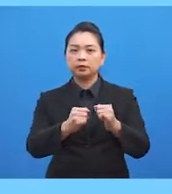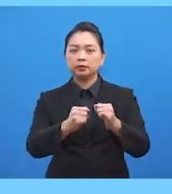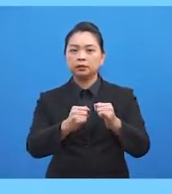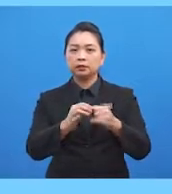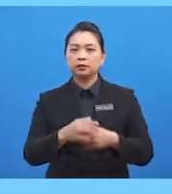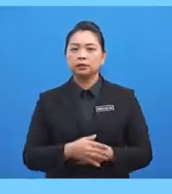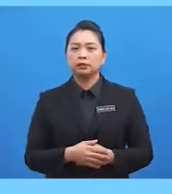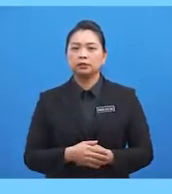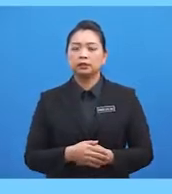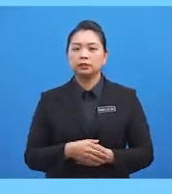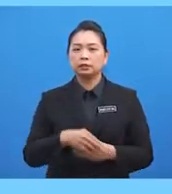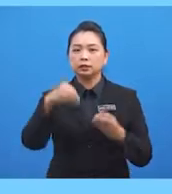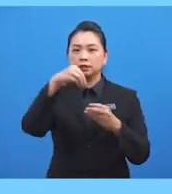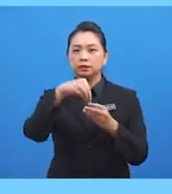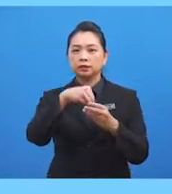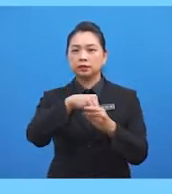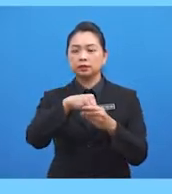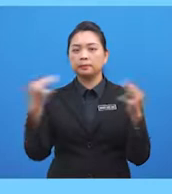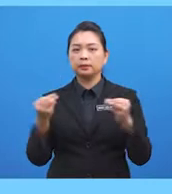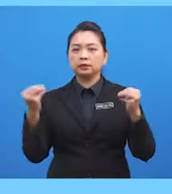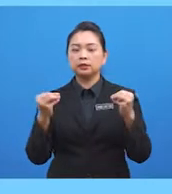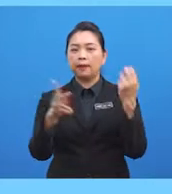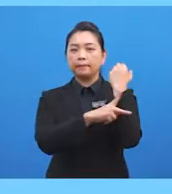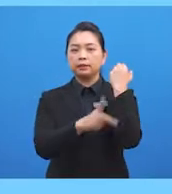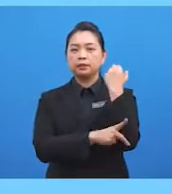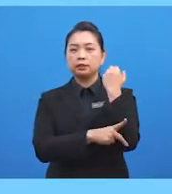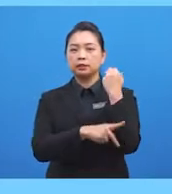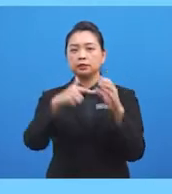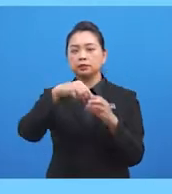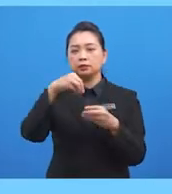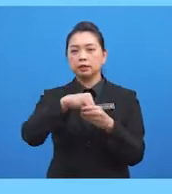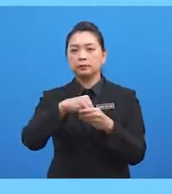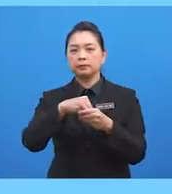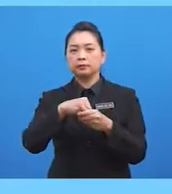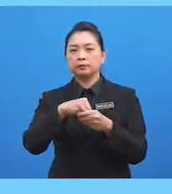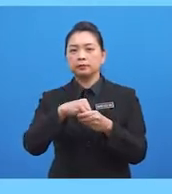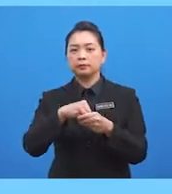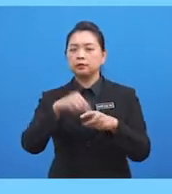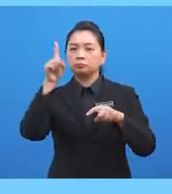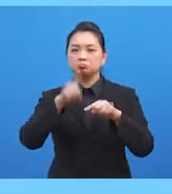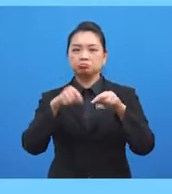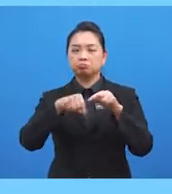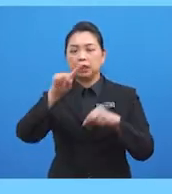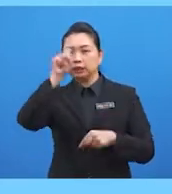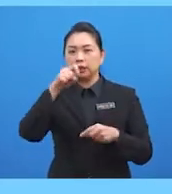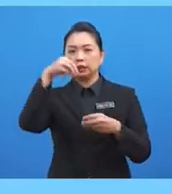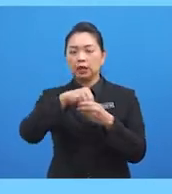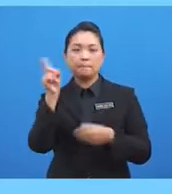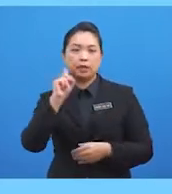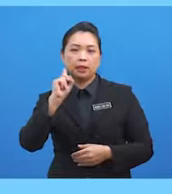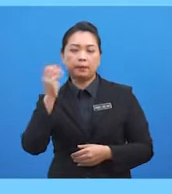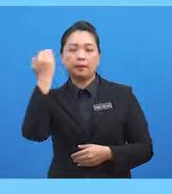parlimen atau Dewan Negeri atau mana-mana jawatan kuasanya tidak boleh dipersoal dalam